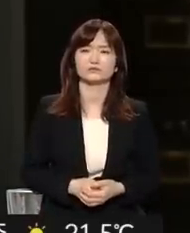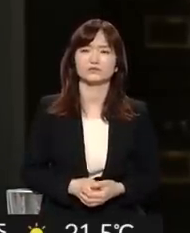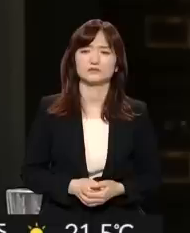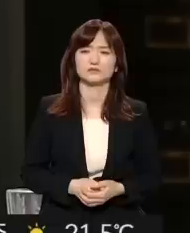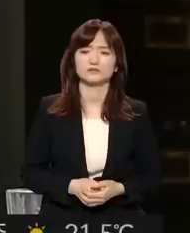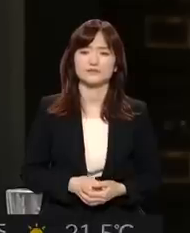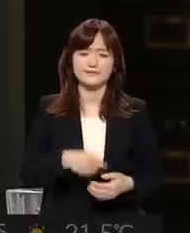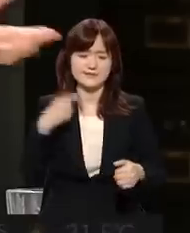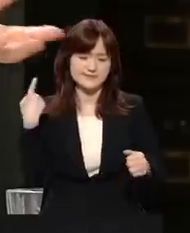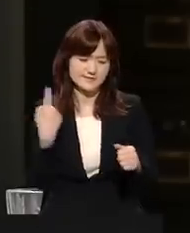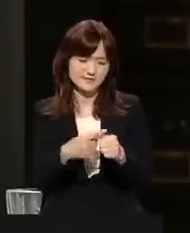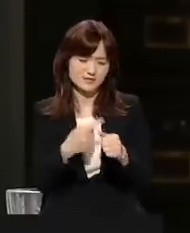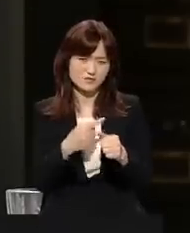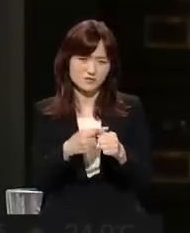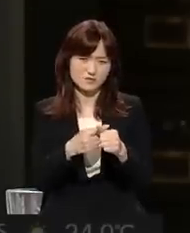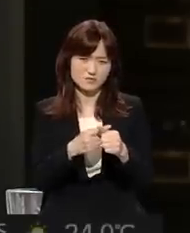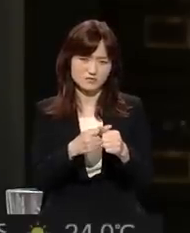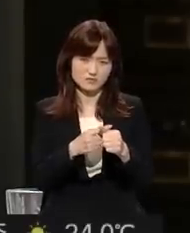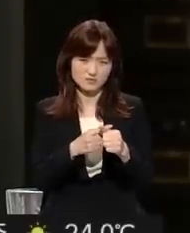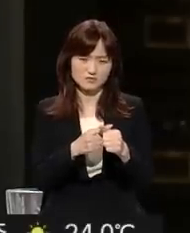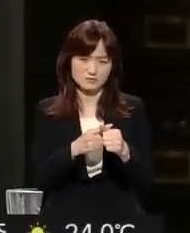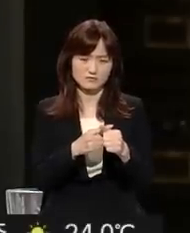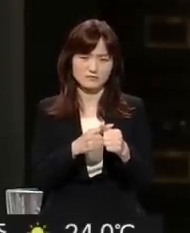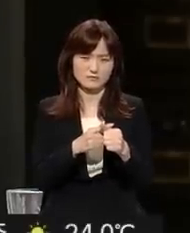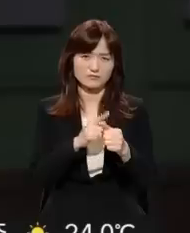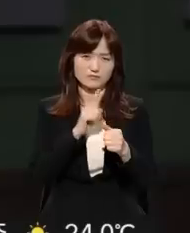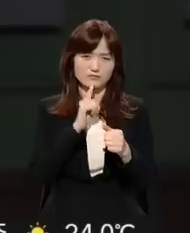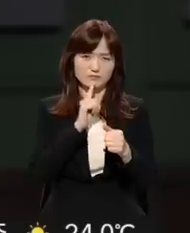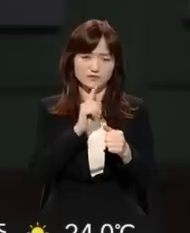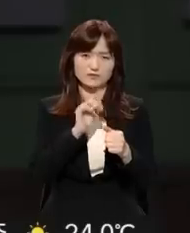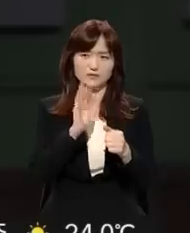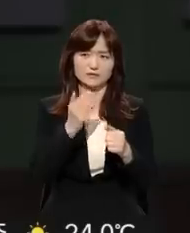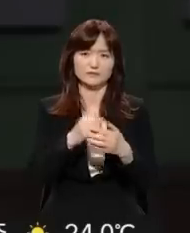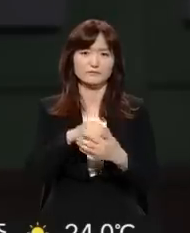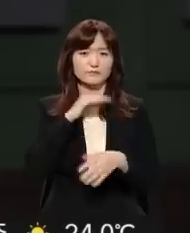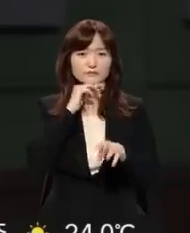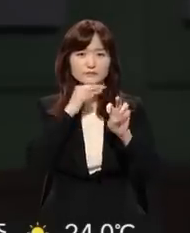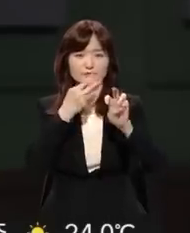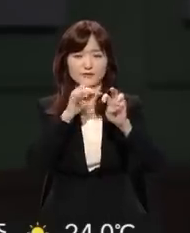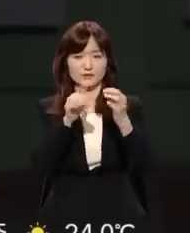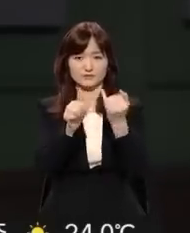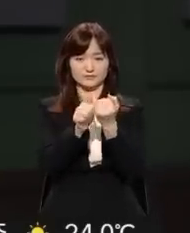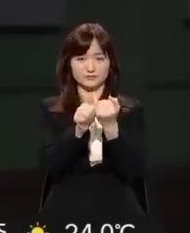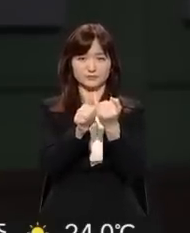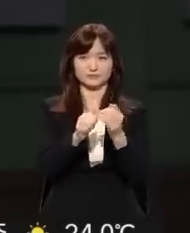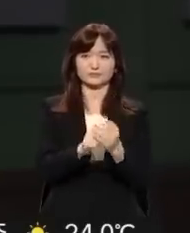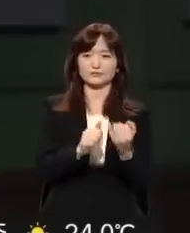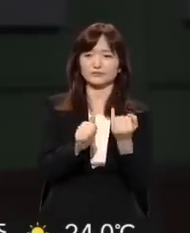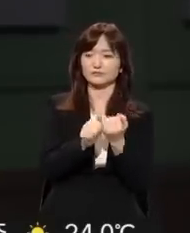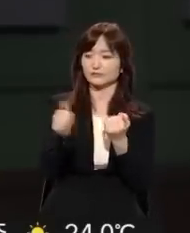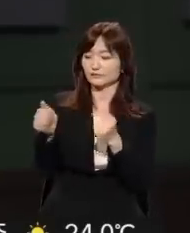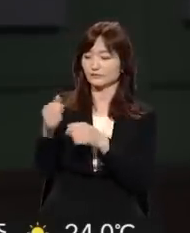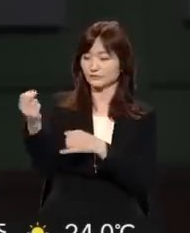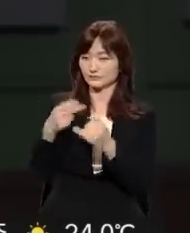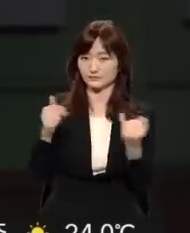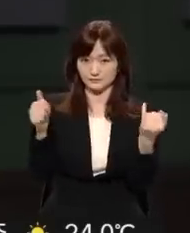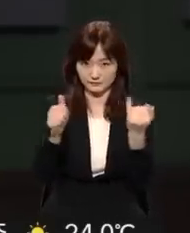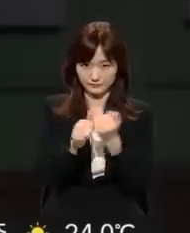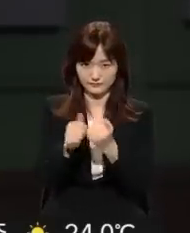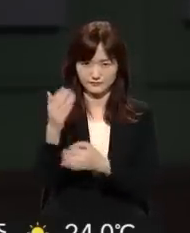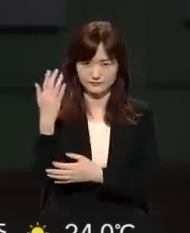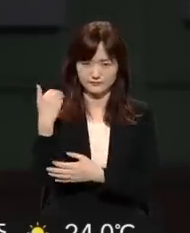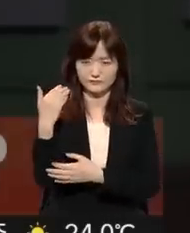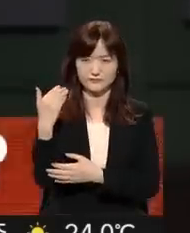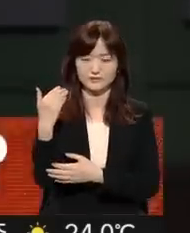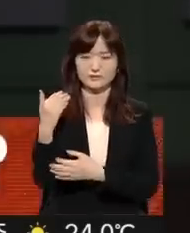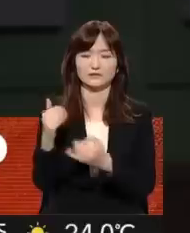막 계속 나오더라고요. 자, 설명 좀 해주시죠. 네, 일단 이게 30대 부부 사이에 있었던 일인데요. 일단 남편은 재혼이었습니다. 전 아내와의